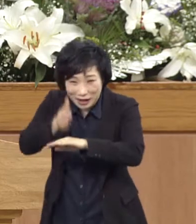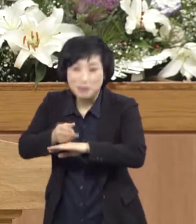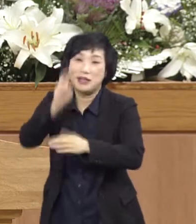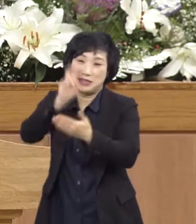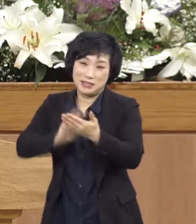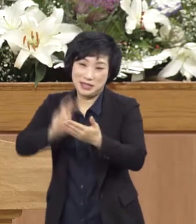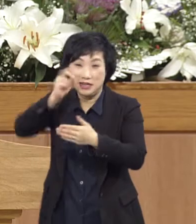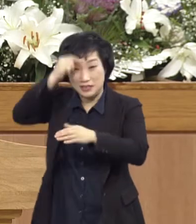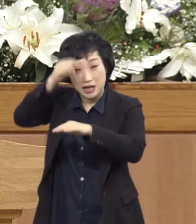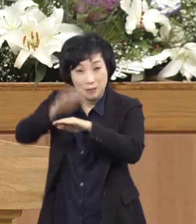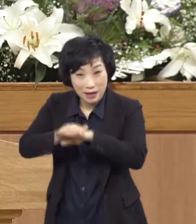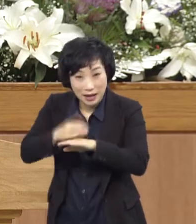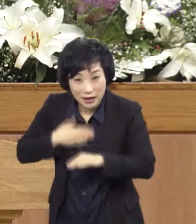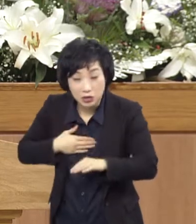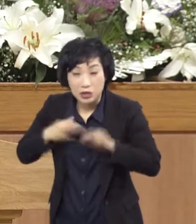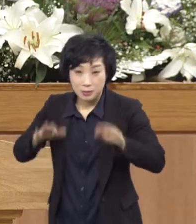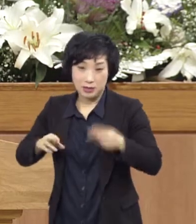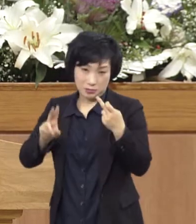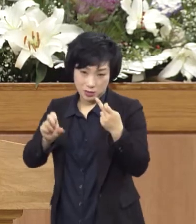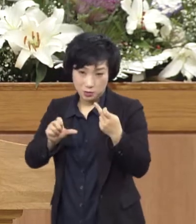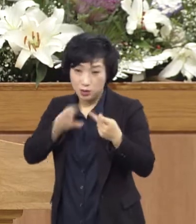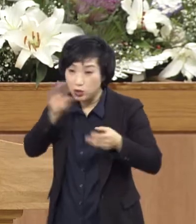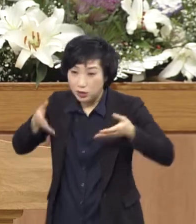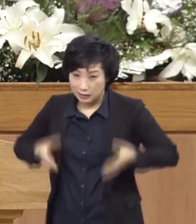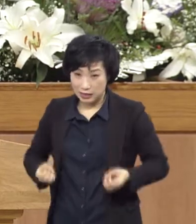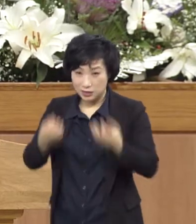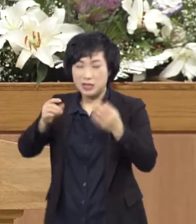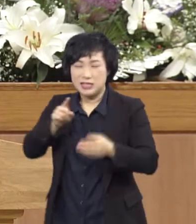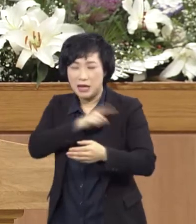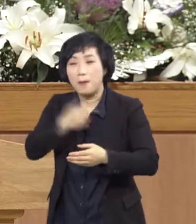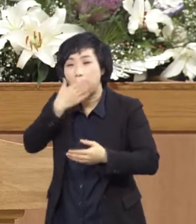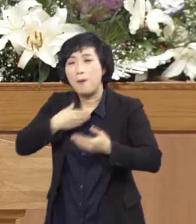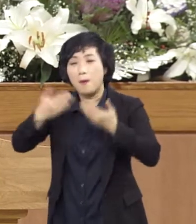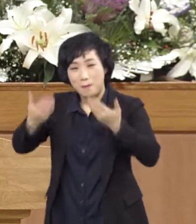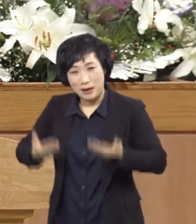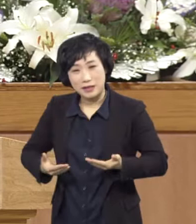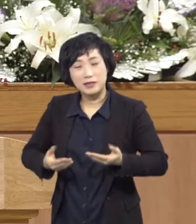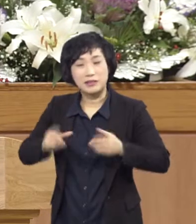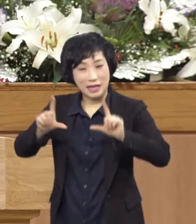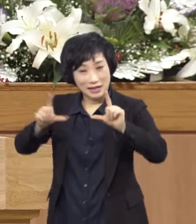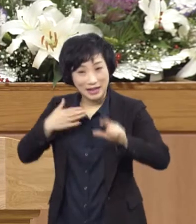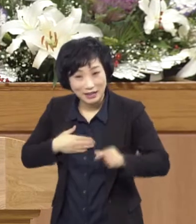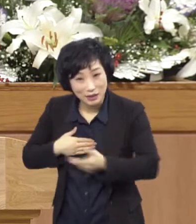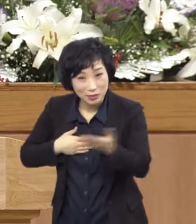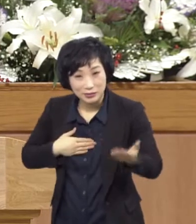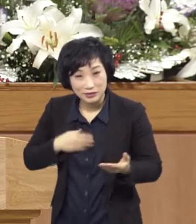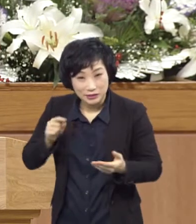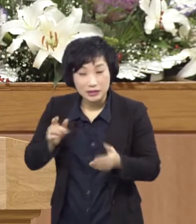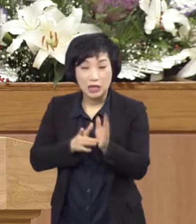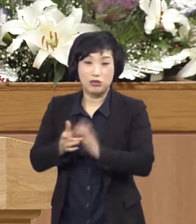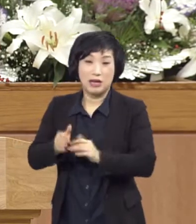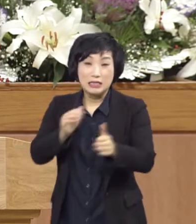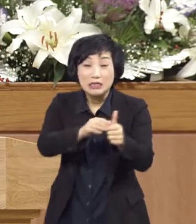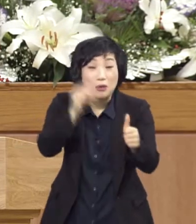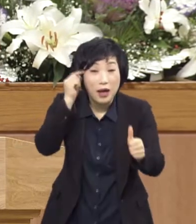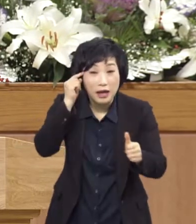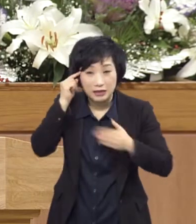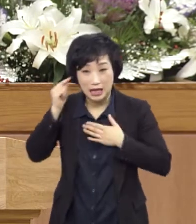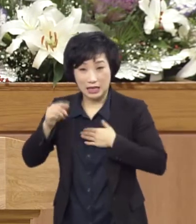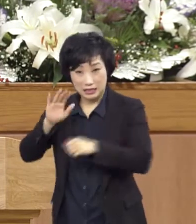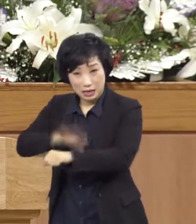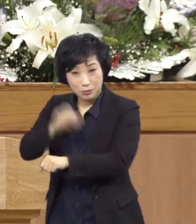찬양과 예배가 성탄절에 가장 복되게 이루어짐으로 말미암아 우리가 그가 찔림은 우리의 허물을